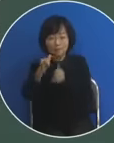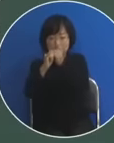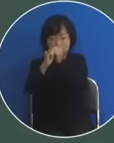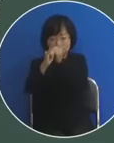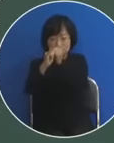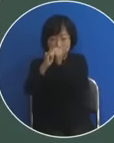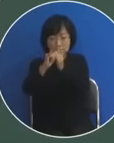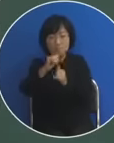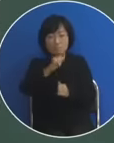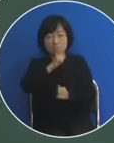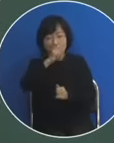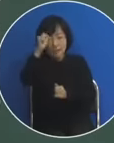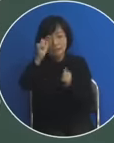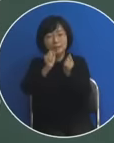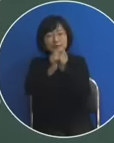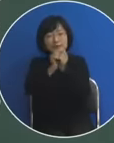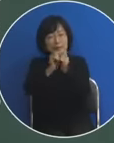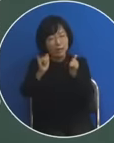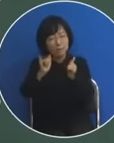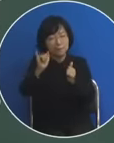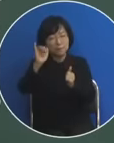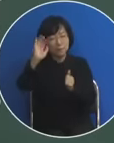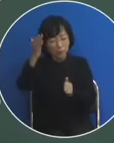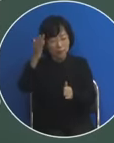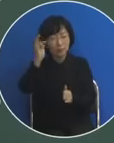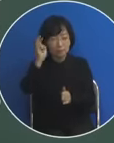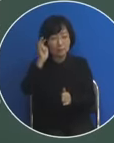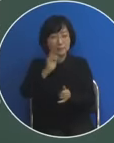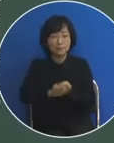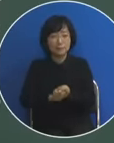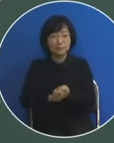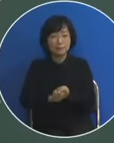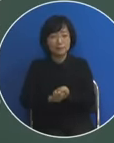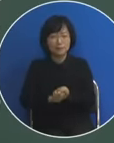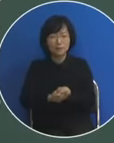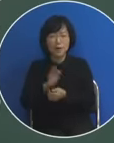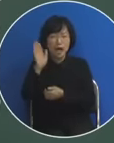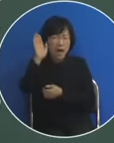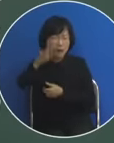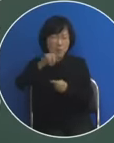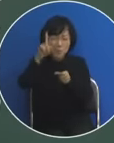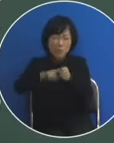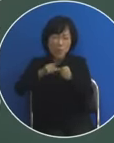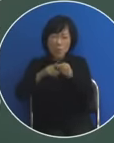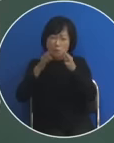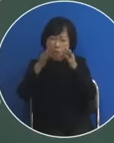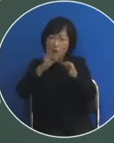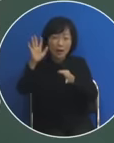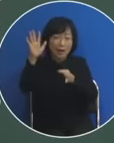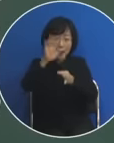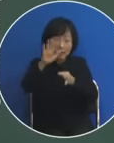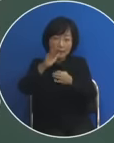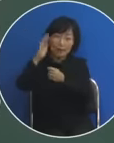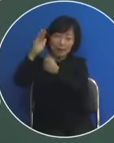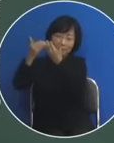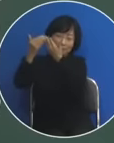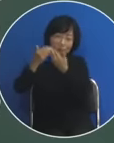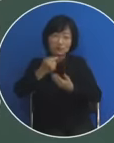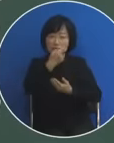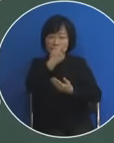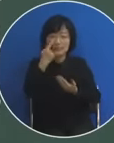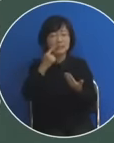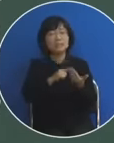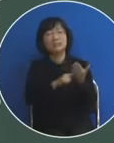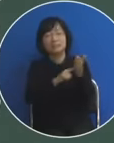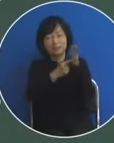Nobel Prize and save others with that. 그게 목표가 아니고 증거로 올 걸로 믿습니다. Not that that's going to be their goal, 그렇죠. But that's going to come to them as evidence.